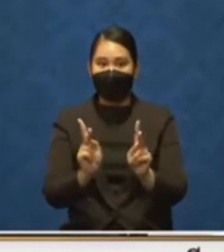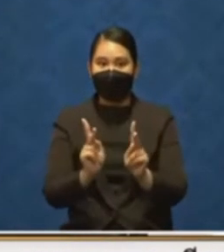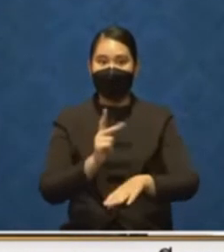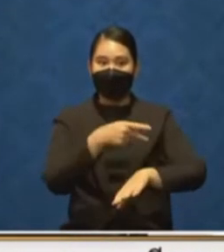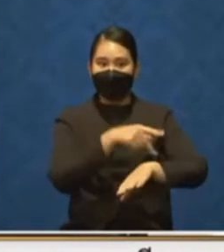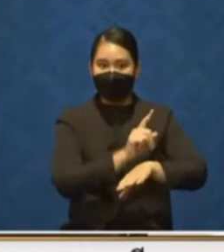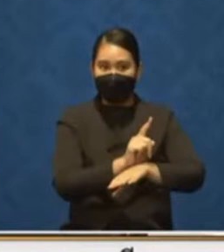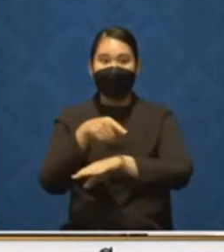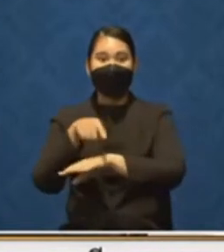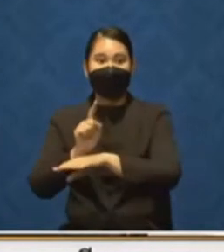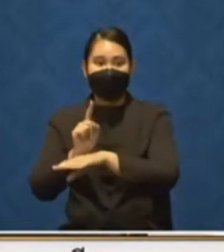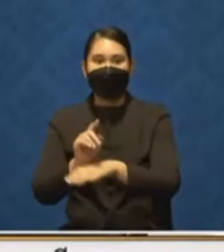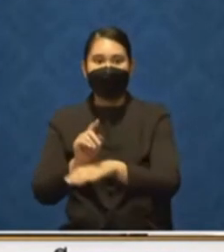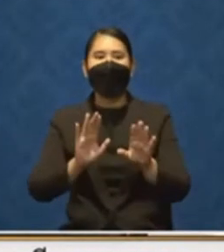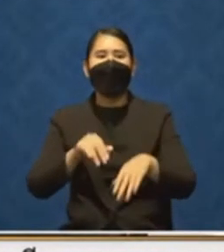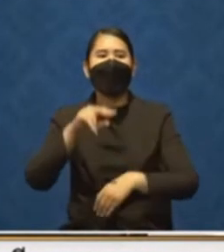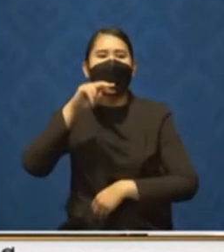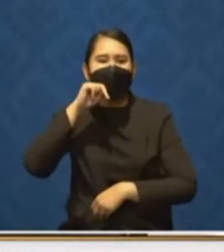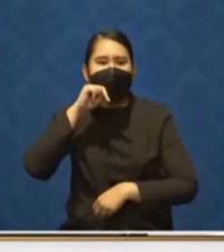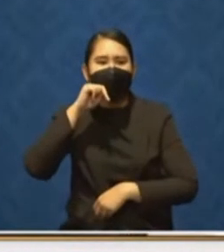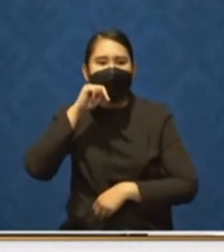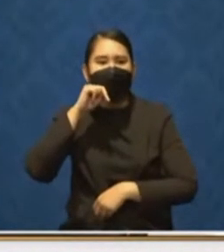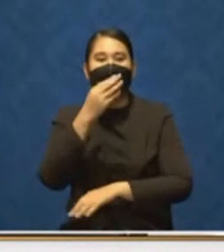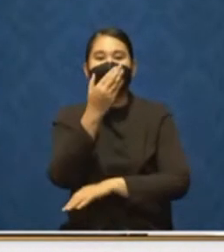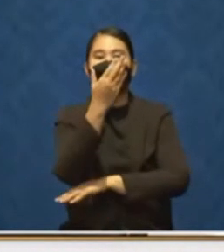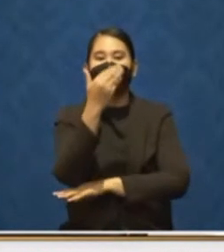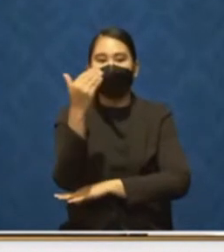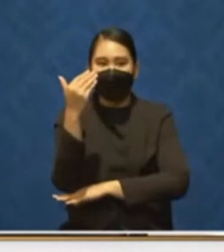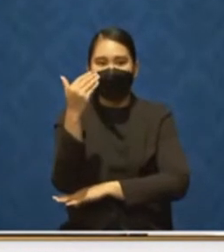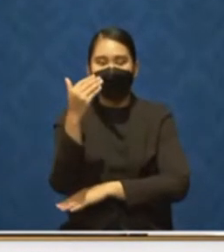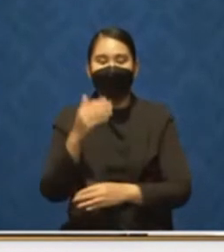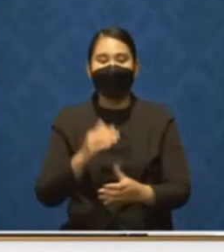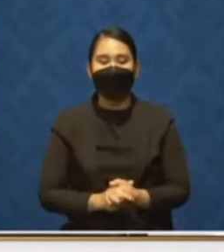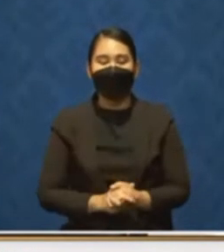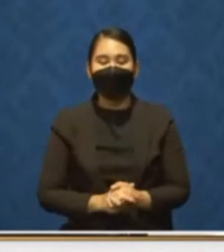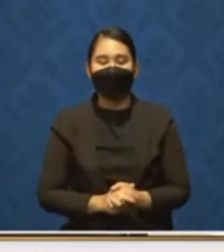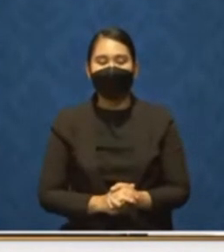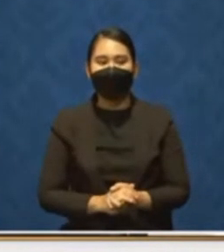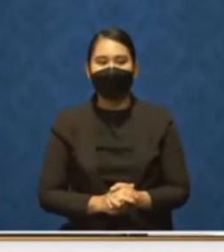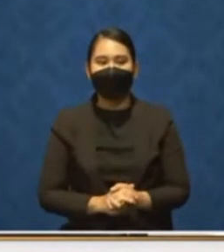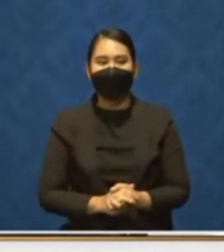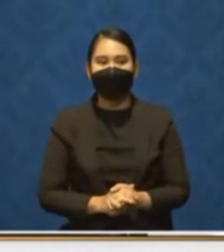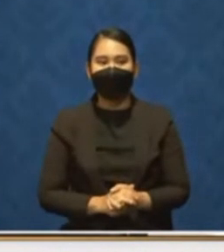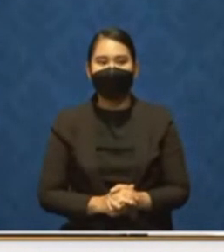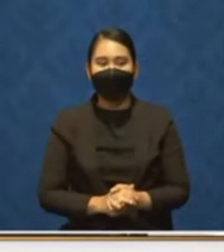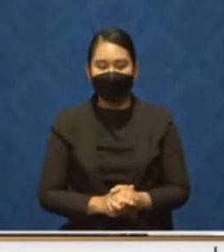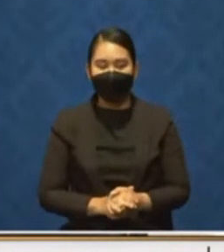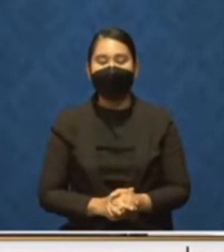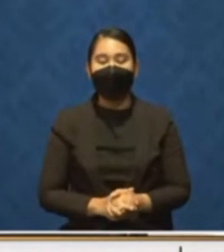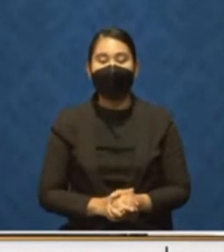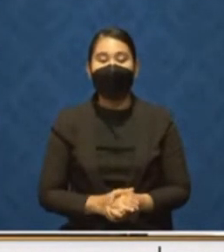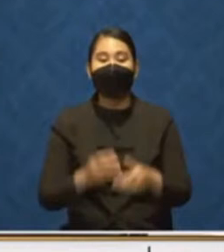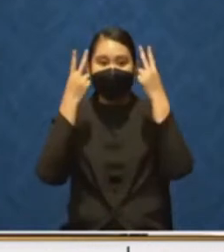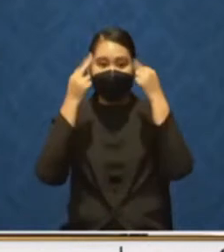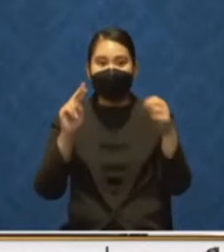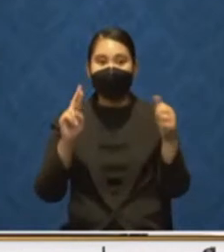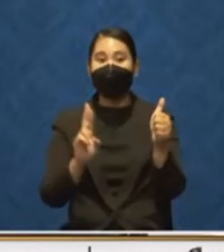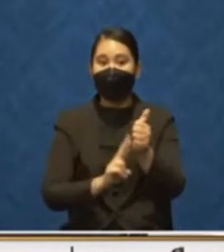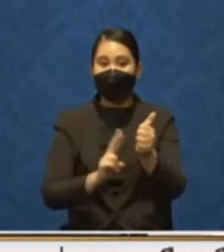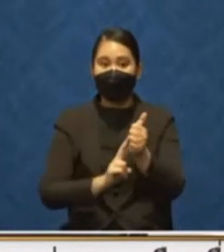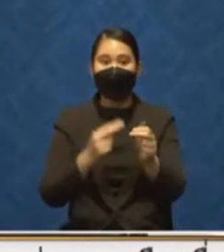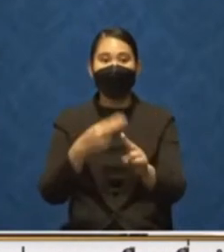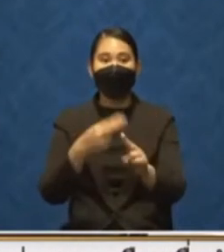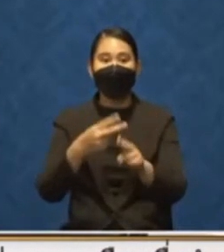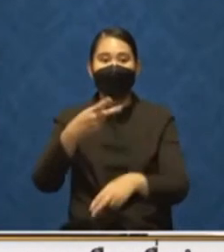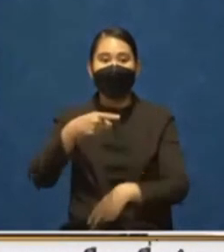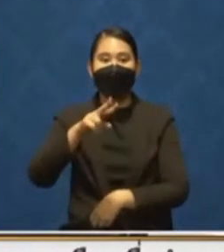เรื่องน้ำเนี่ยทรัพยากรน้ำของชาติเนี้ยฉันตั้งคนเอกประวิตรวงษ์สุวรรณรองนายกรัฐมนตรีเป็น